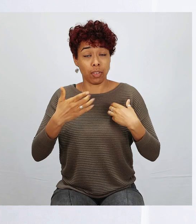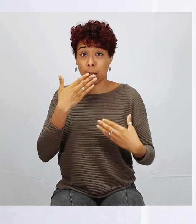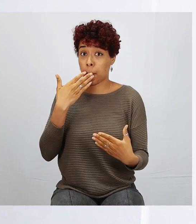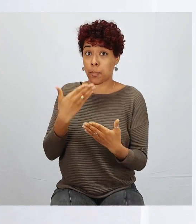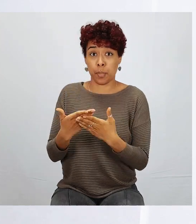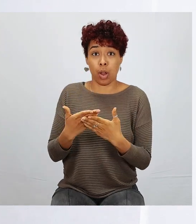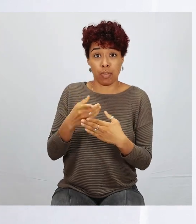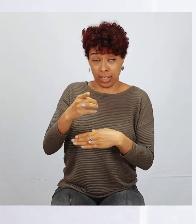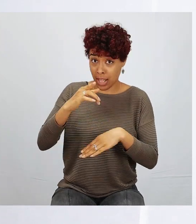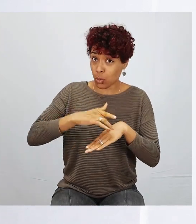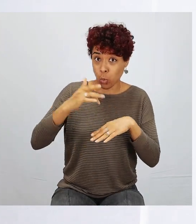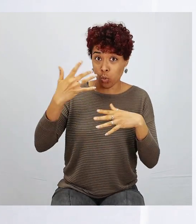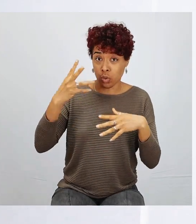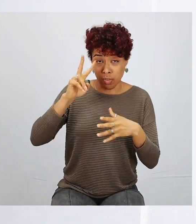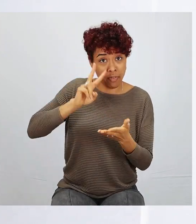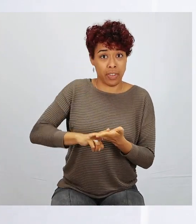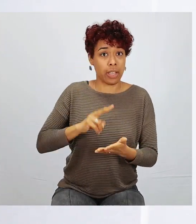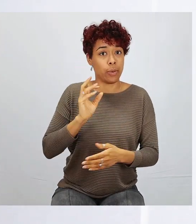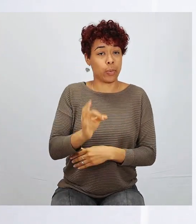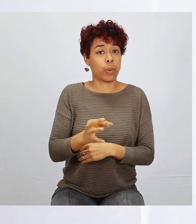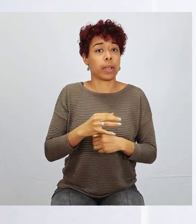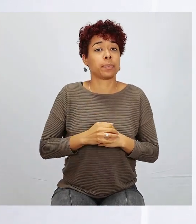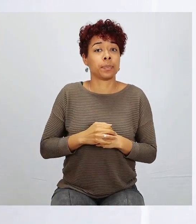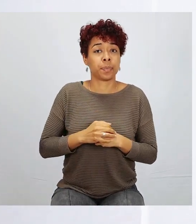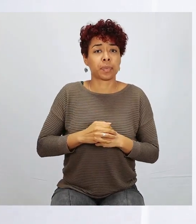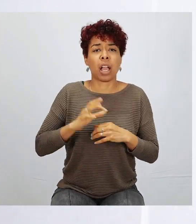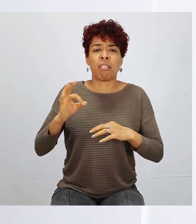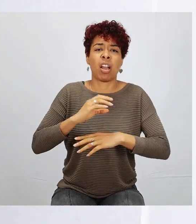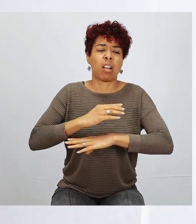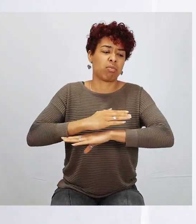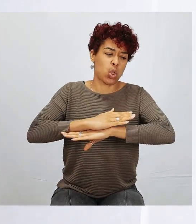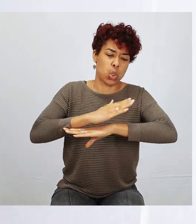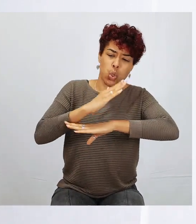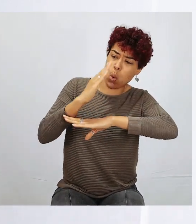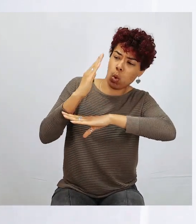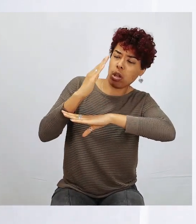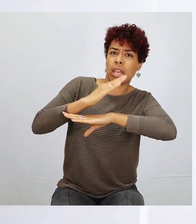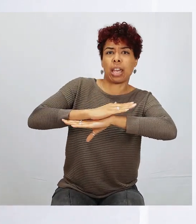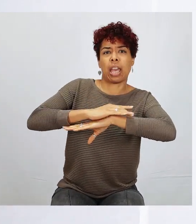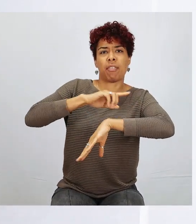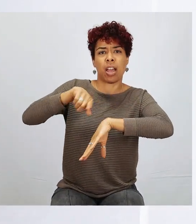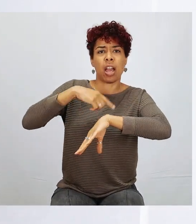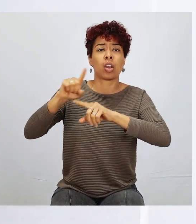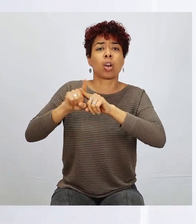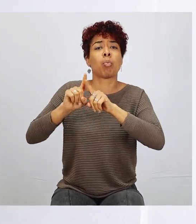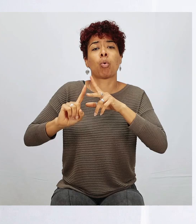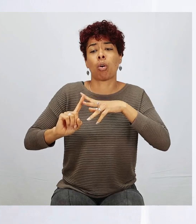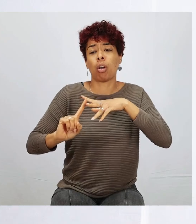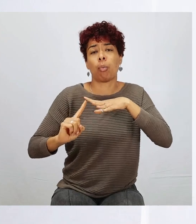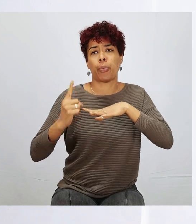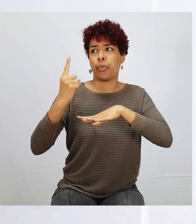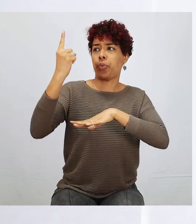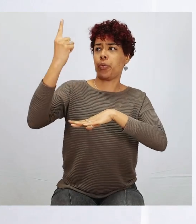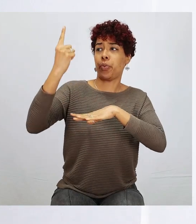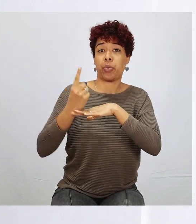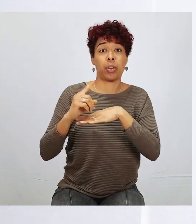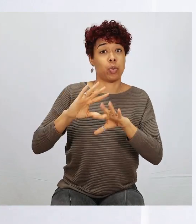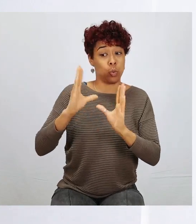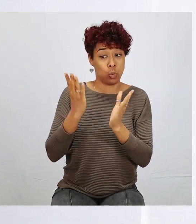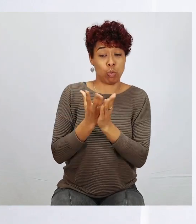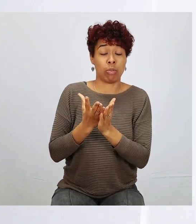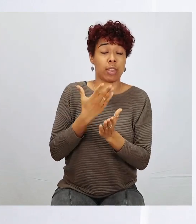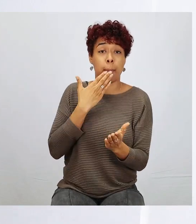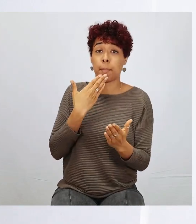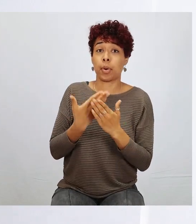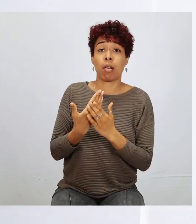prouvé que ça avait existé. Ça parle en degrés, ça parle en heures, pour les lancements de fusées par exemple. Tout ça, ça a été prouvé par les